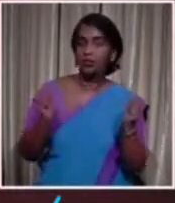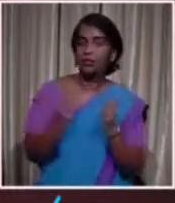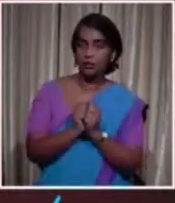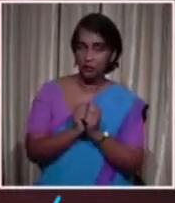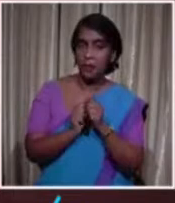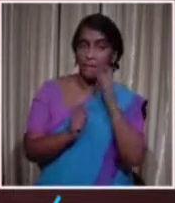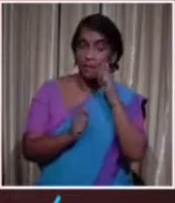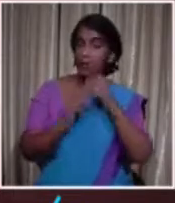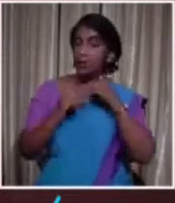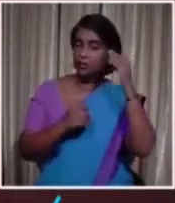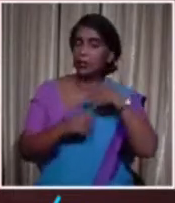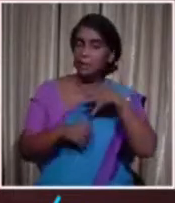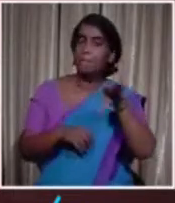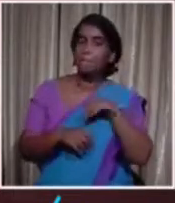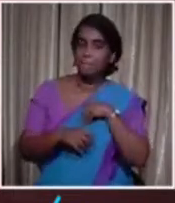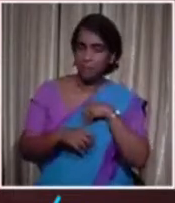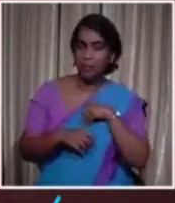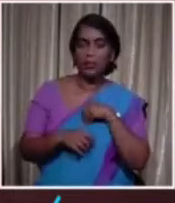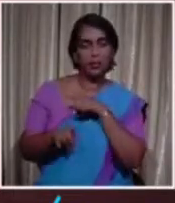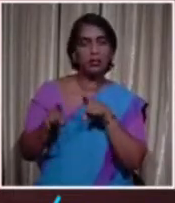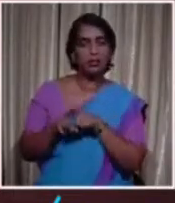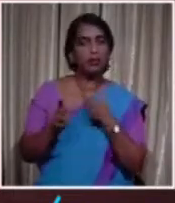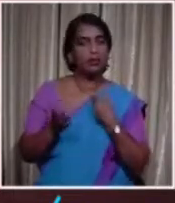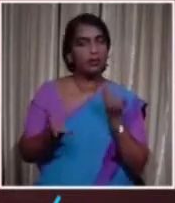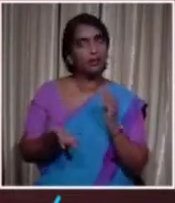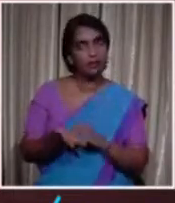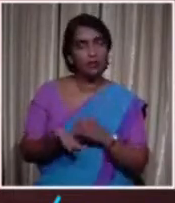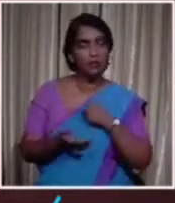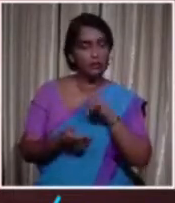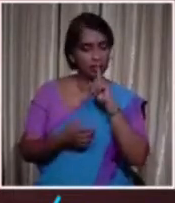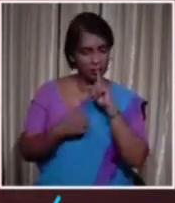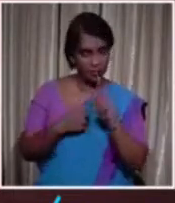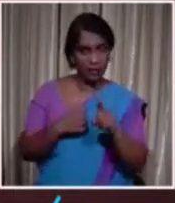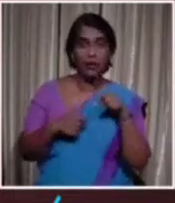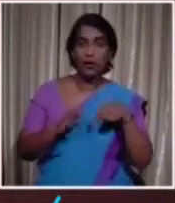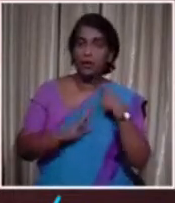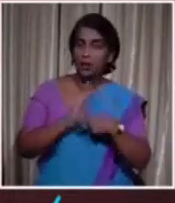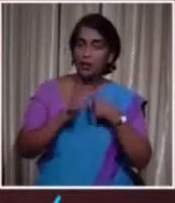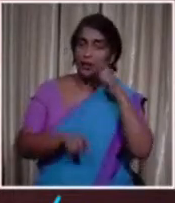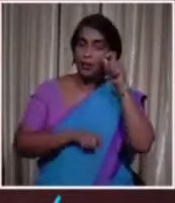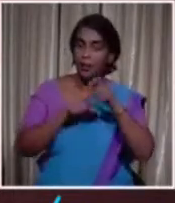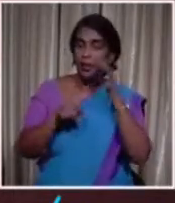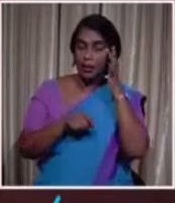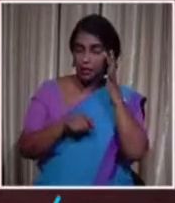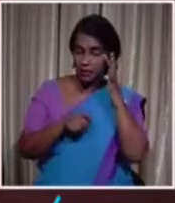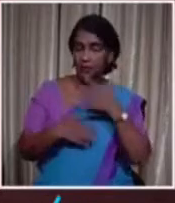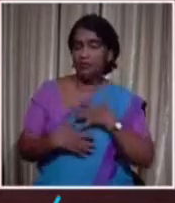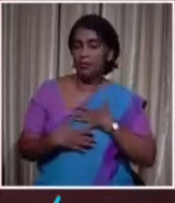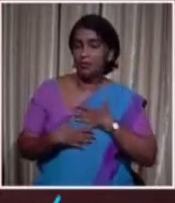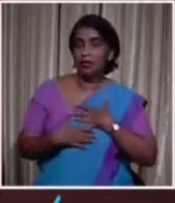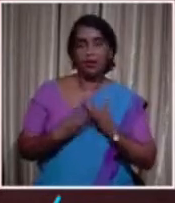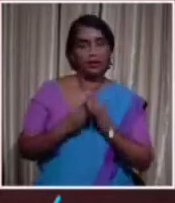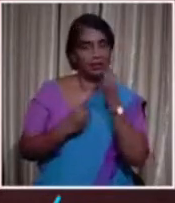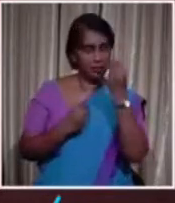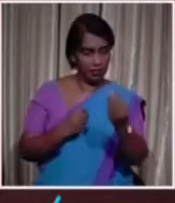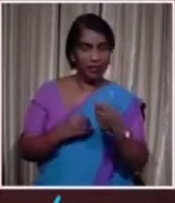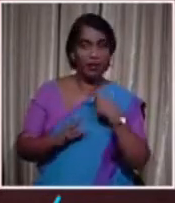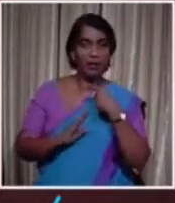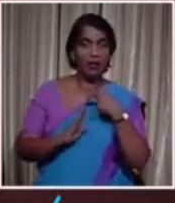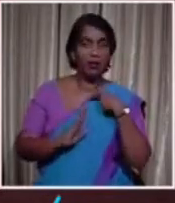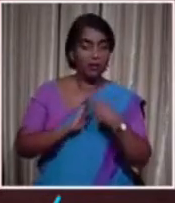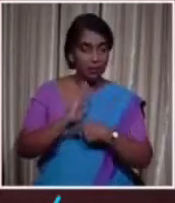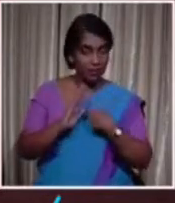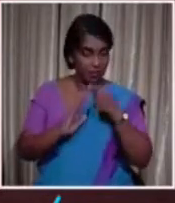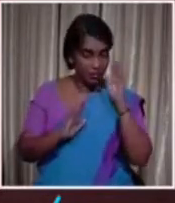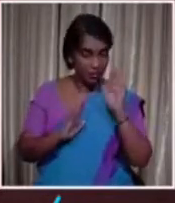මිනිස්සු දවසක අපිව පිළිගනී. ඒ නිසා මම නැවත වතාවක් කියනවා මේ රටේ මිනිසුන්ගේ හීන වලට පණ දෙන්න. මේ රටේ